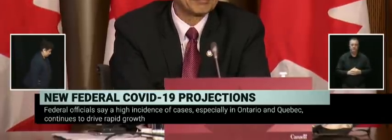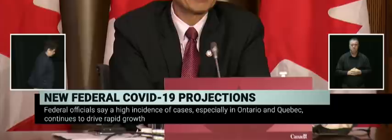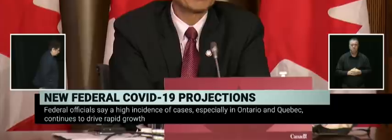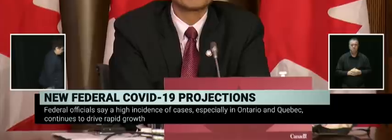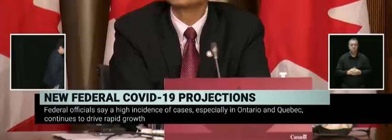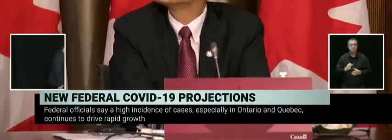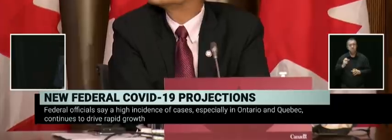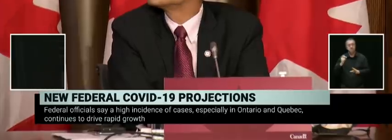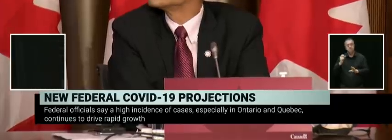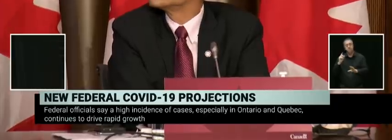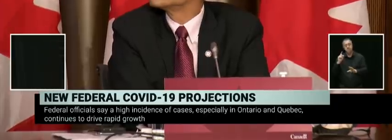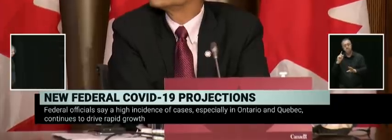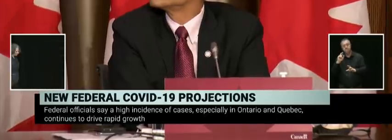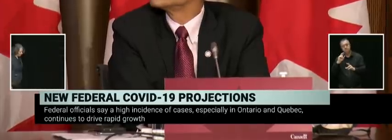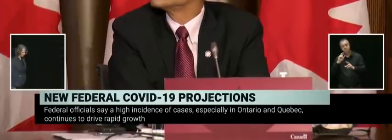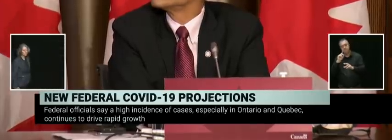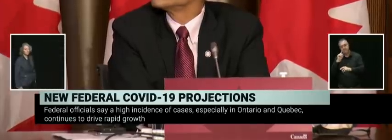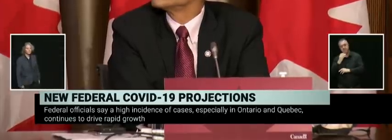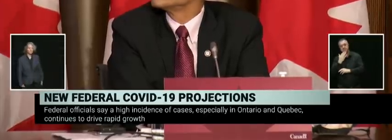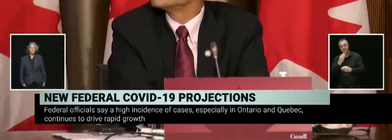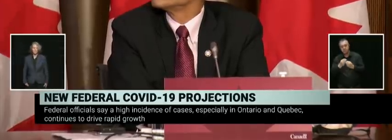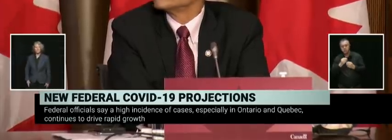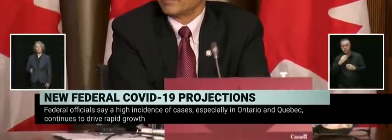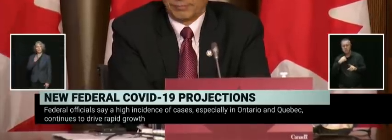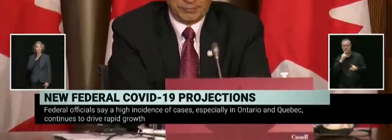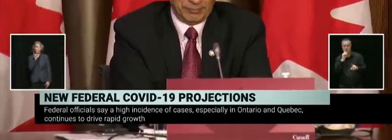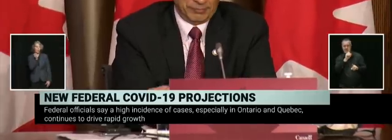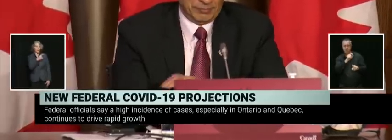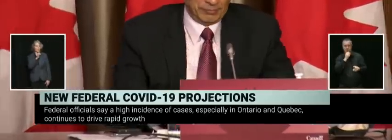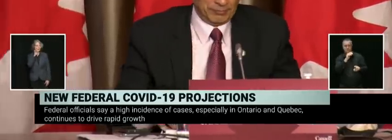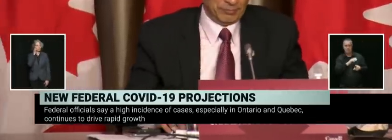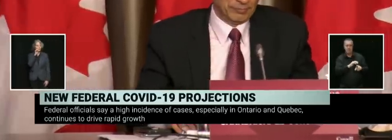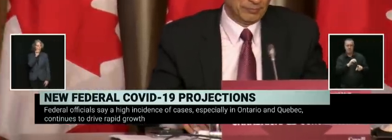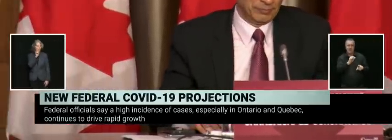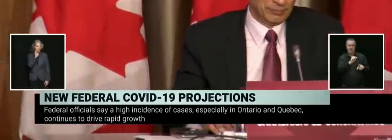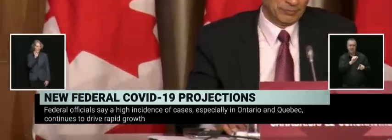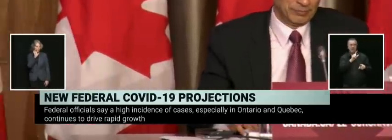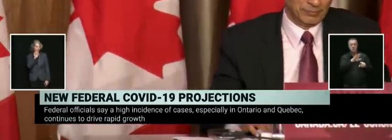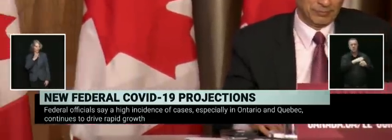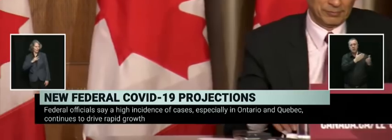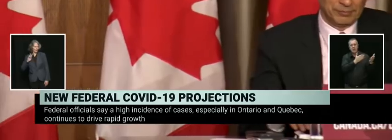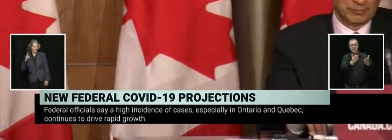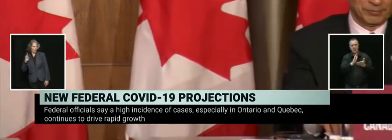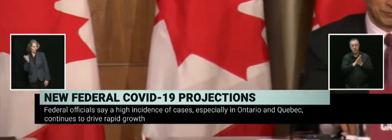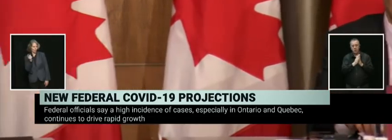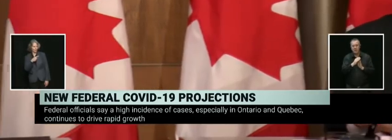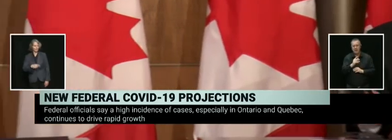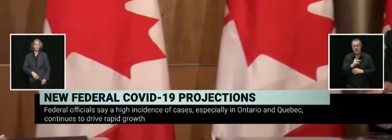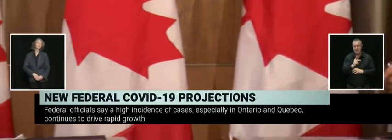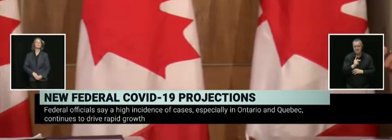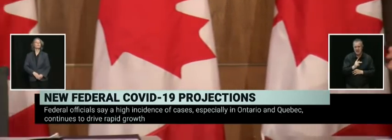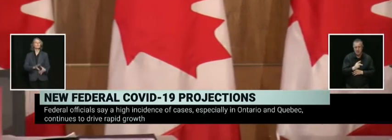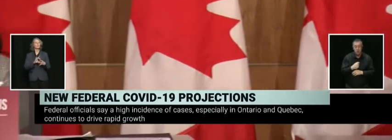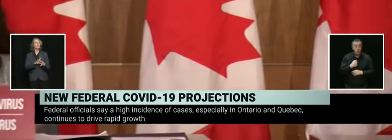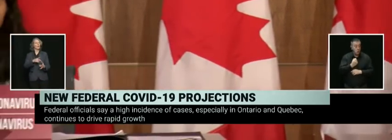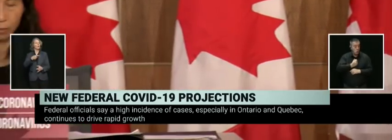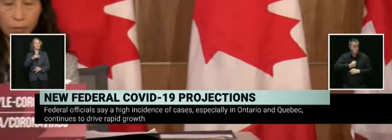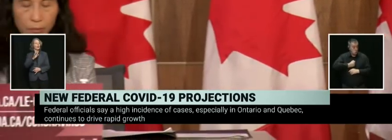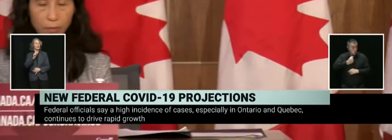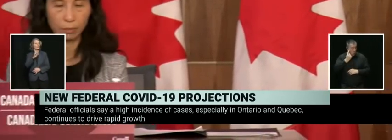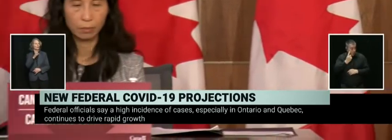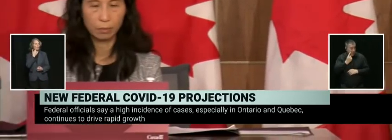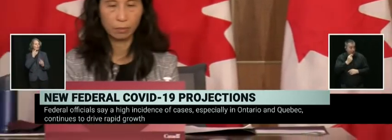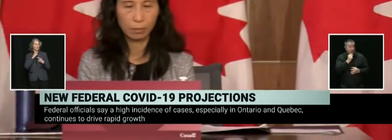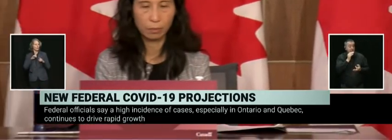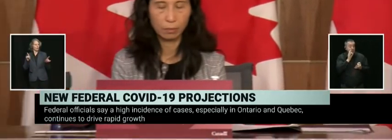Madame Anand. Je voulais juste rebondir sur les livraisons de Pfizer. Bon, je comprends que plus de détails vont venir dans les prochaines heures. Par contre,